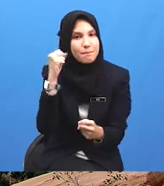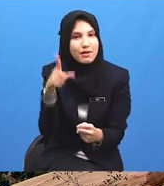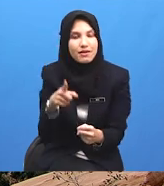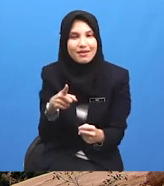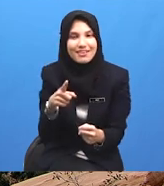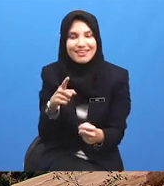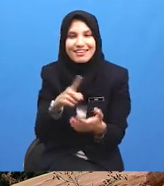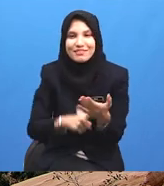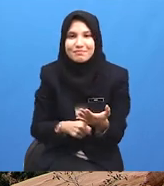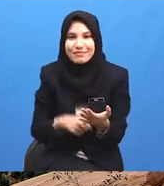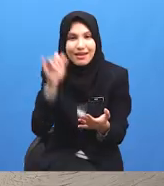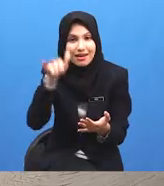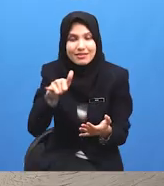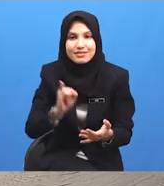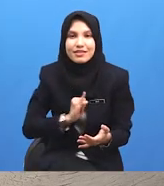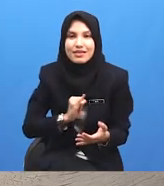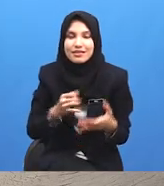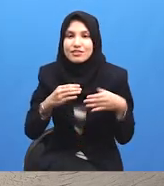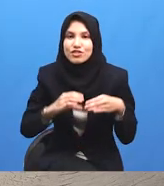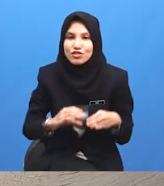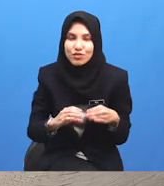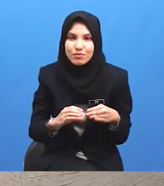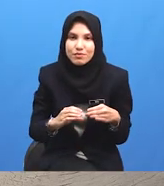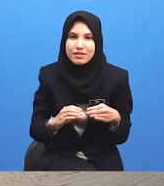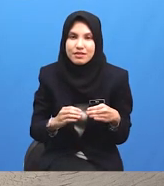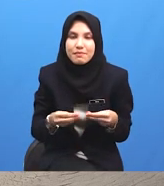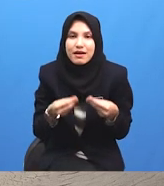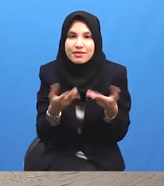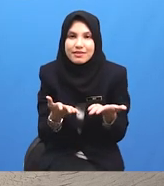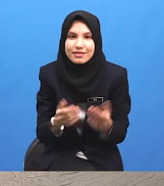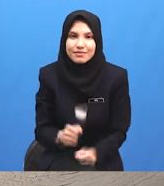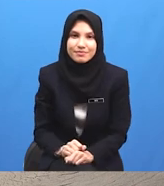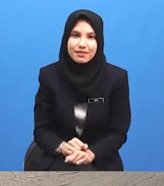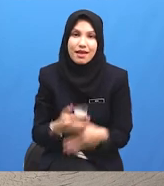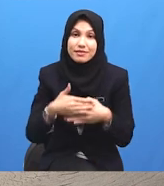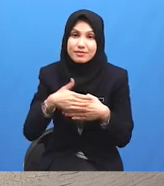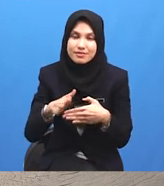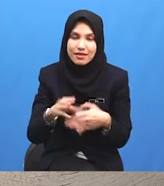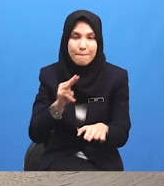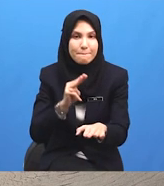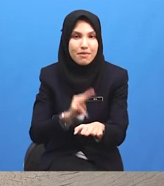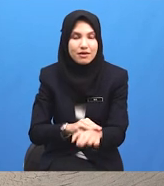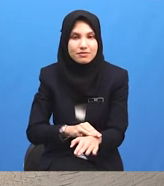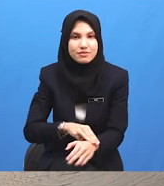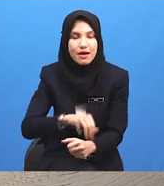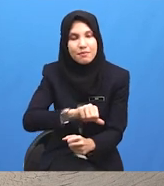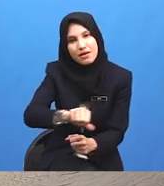yang saya cuba terangkan. Seterusnya, mari kita teletikan masa peredaran